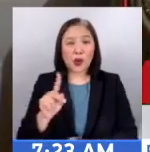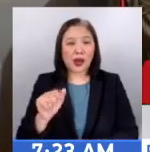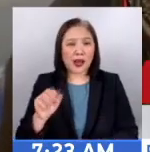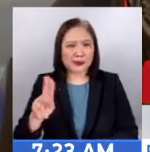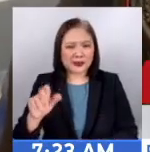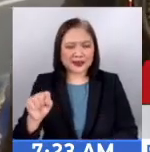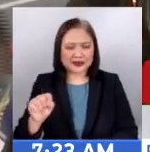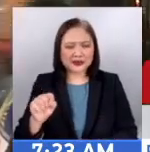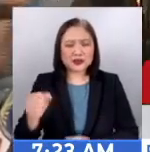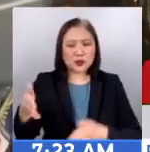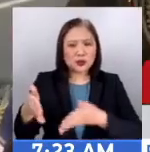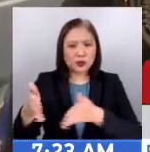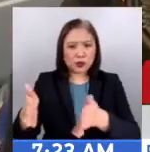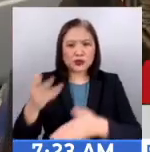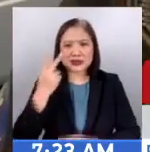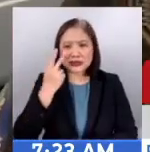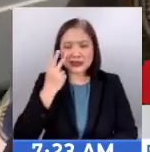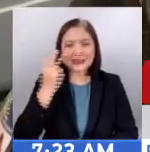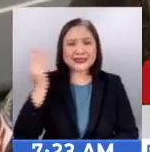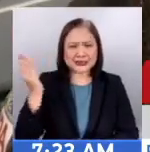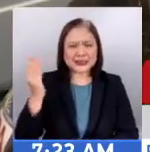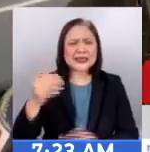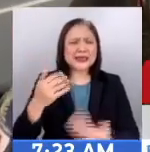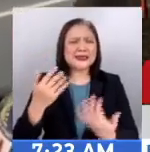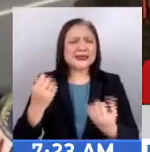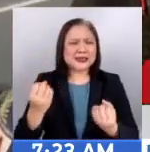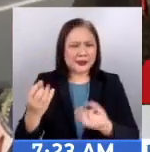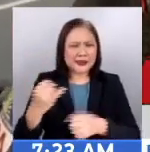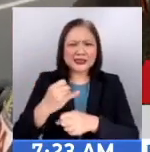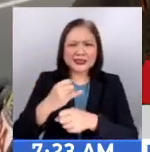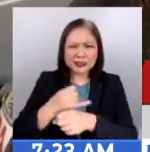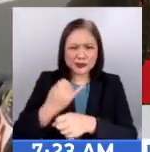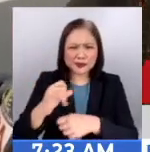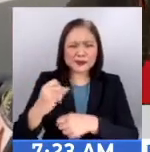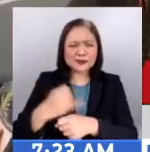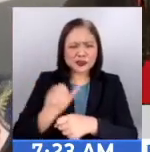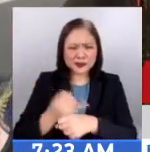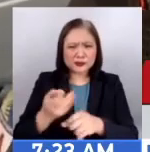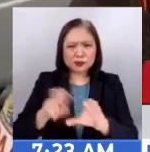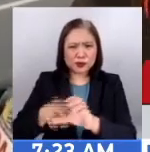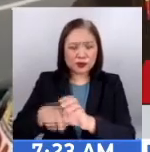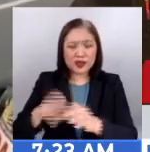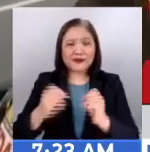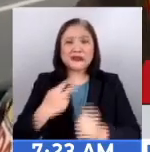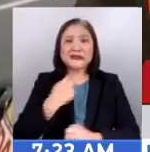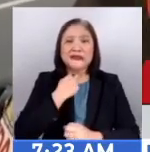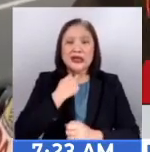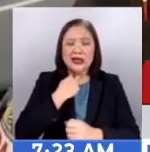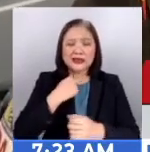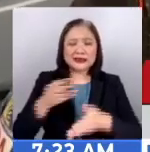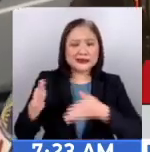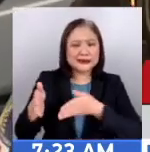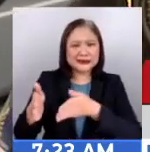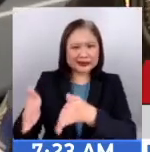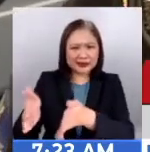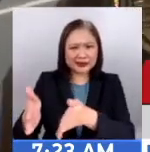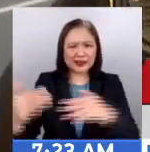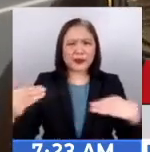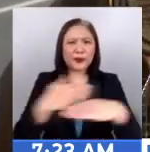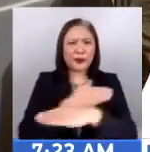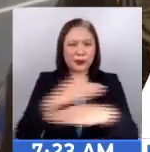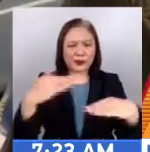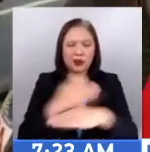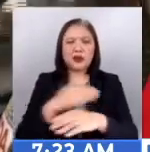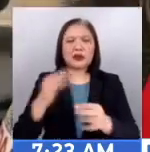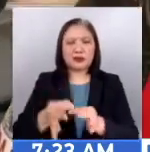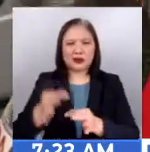nyo, this is a jeepney route, right? So kung na-obstruct natin yung flow ng jeepney, nagkakaroon tayo ng delay na makaikot ng